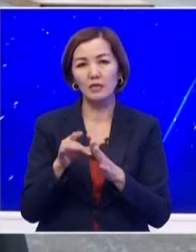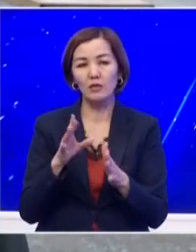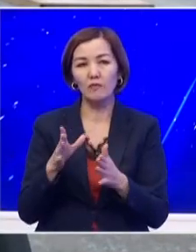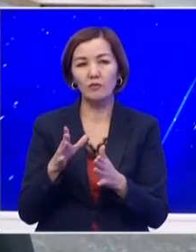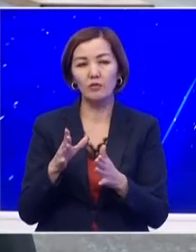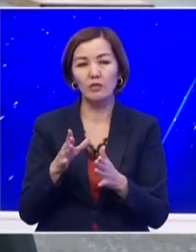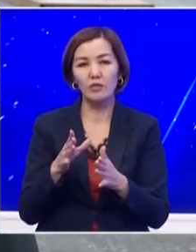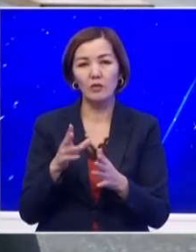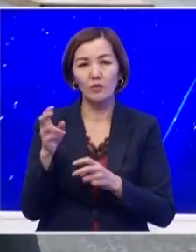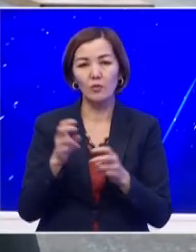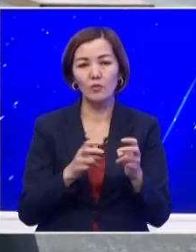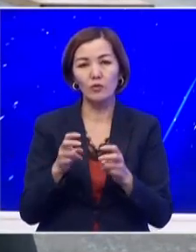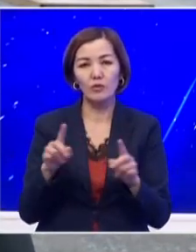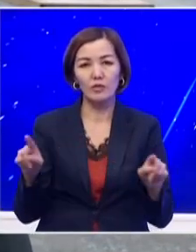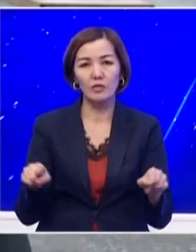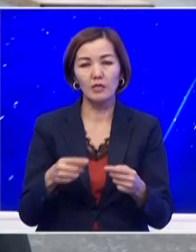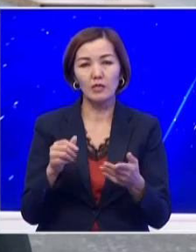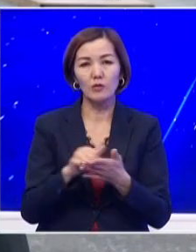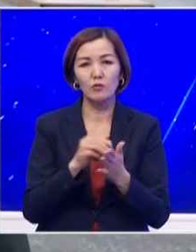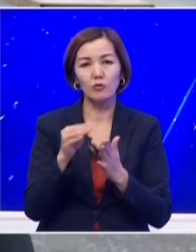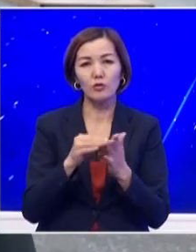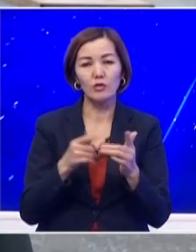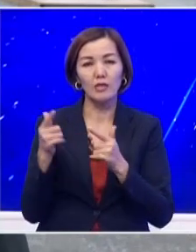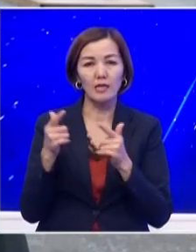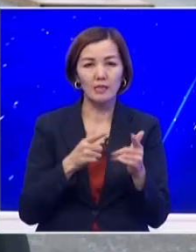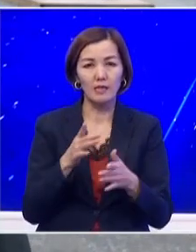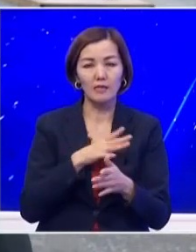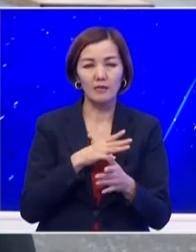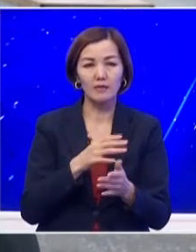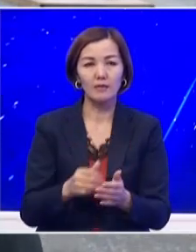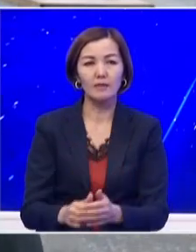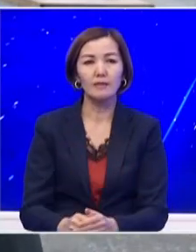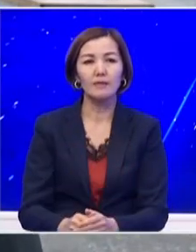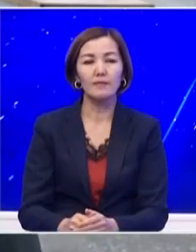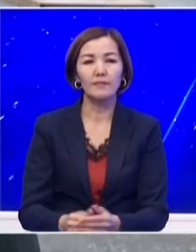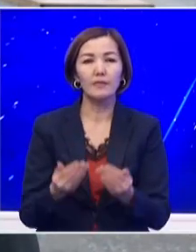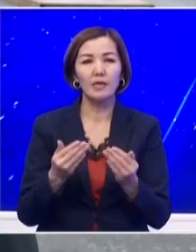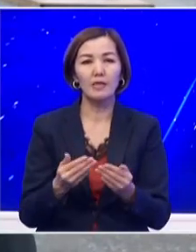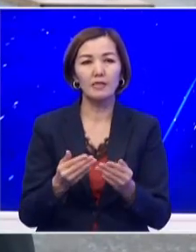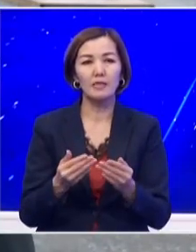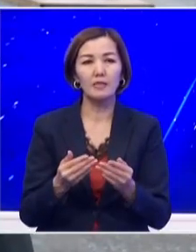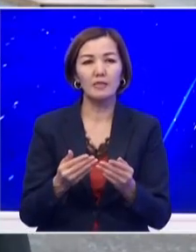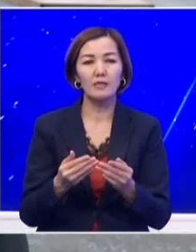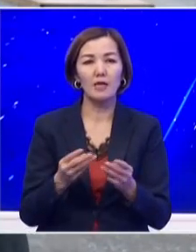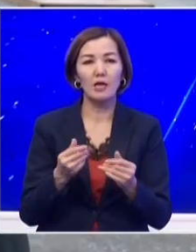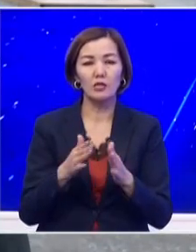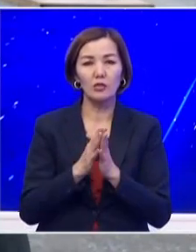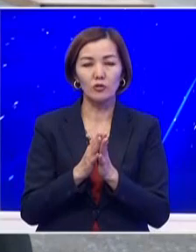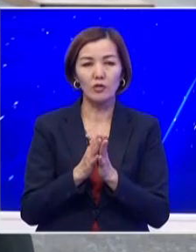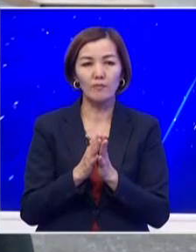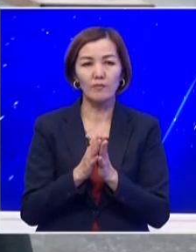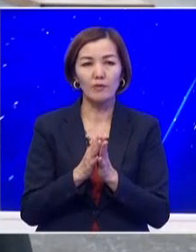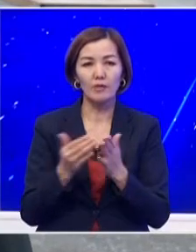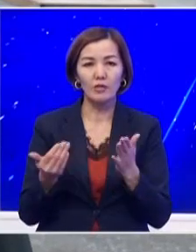линиялар жасап, соның бәріне сметалық құжаттардың бәрі дайындалып жатыр. Қазір мәслихатта сол ақшаны сұрап,